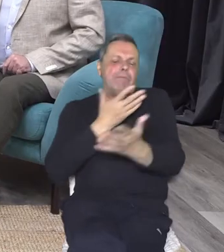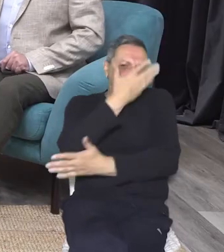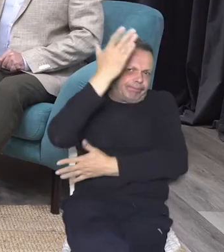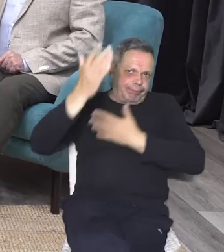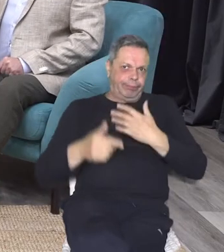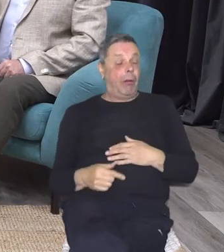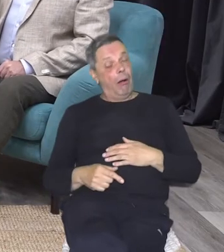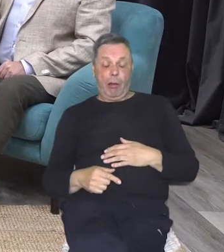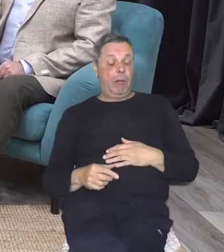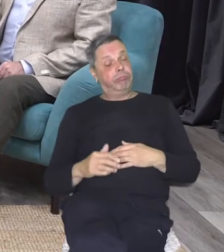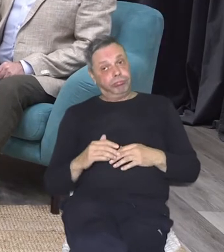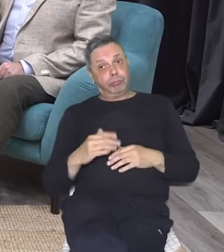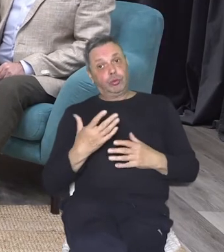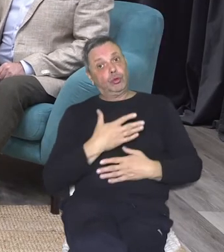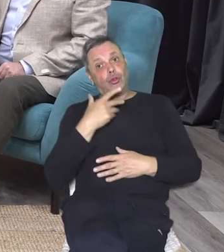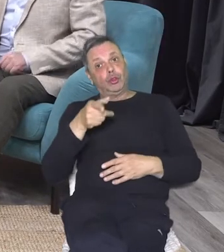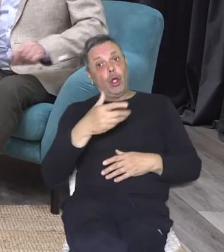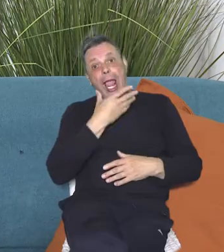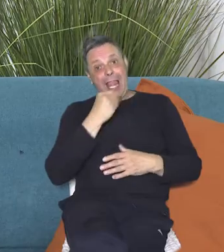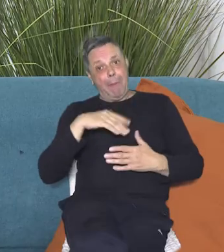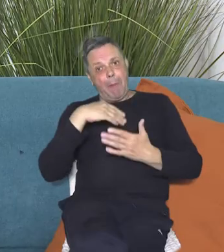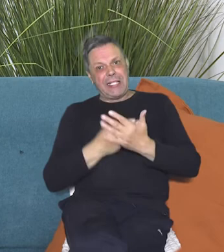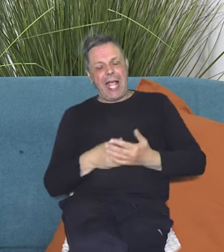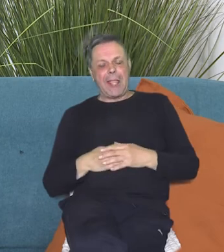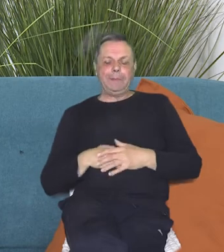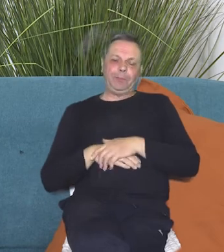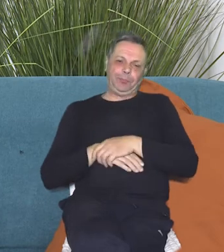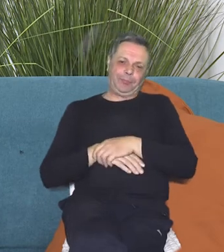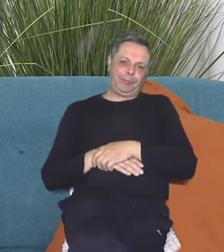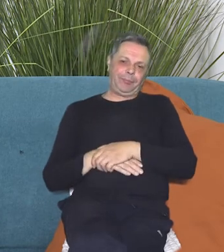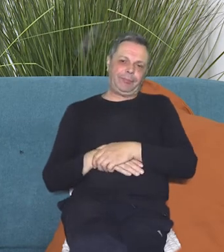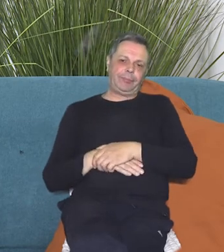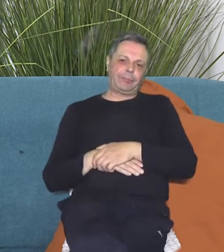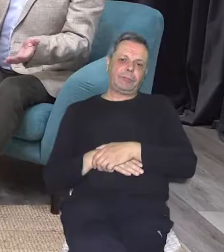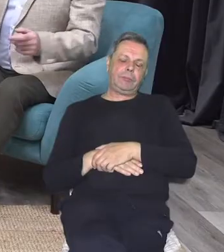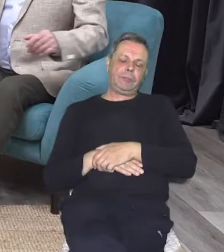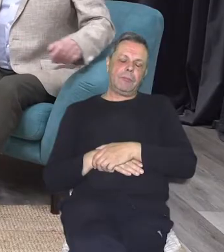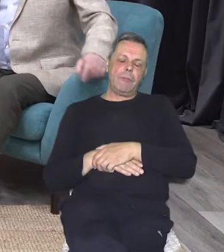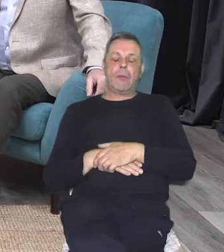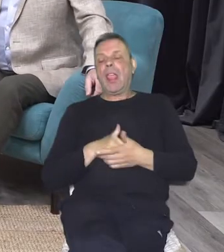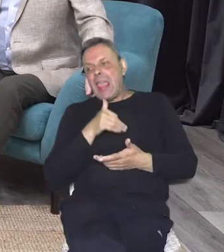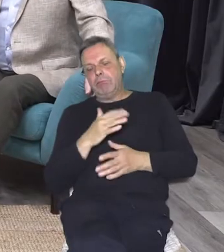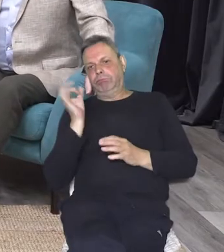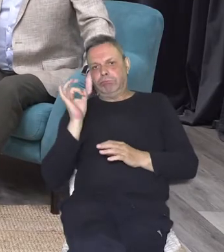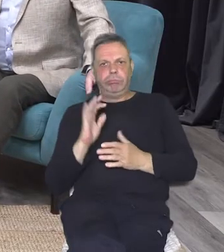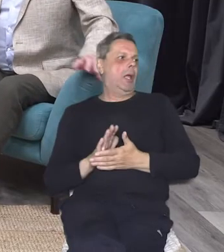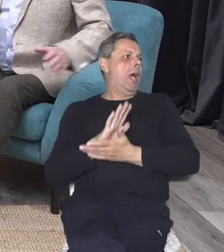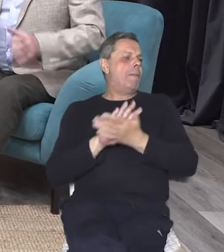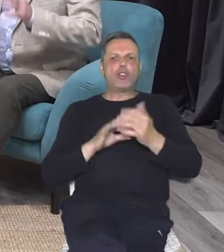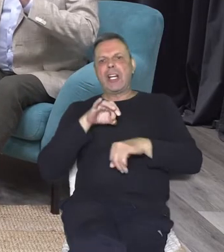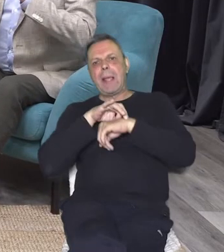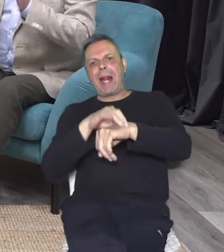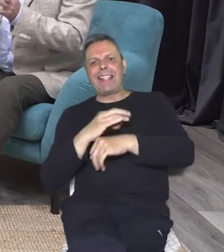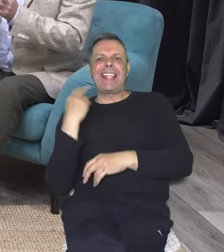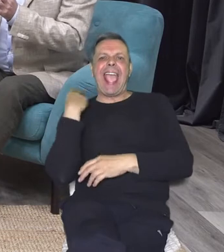A, biti, da, ovo mi je veliko priznanje. Možda ne. Posobito kad je to iz suprugovog usta. I dobro, sad ste